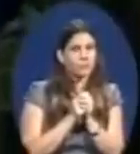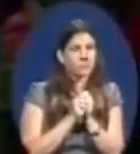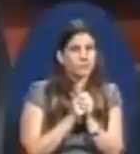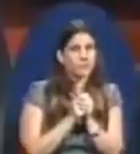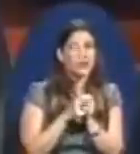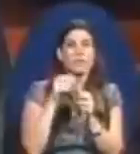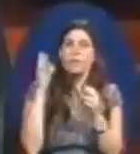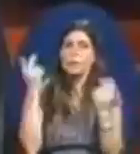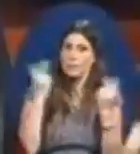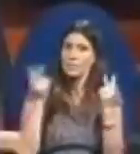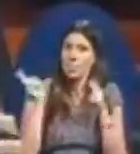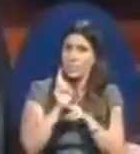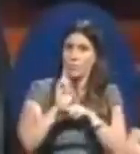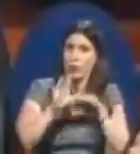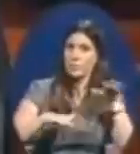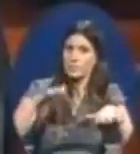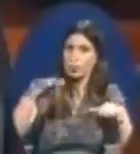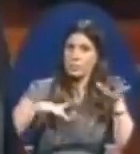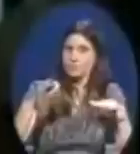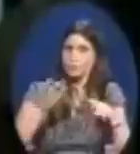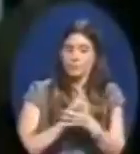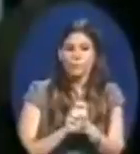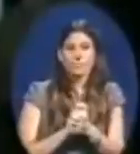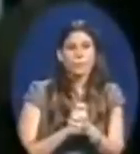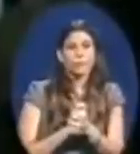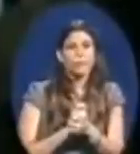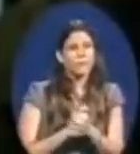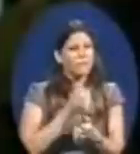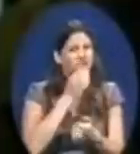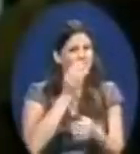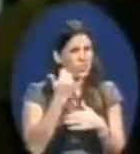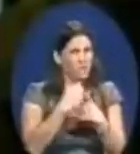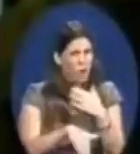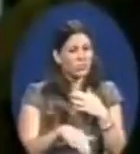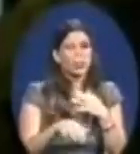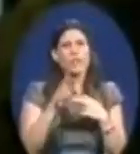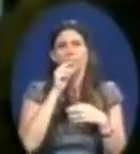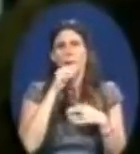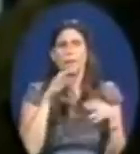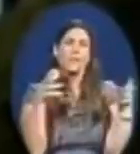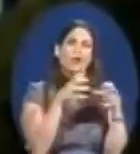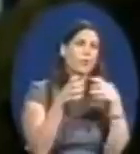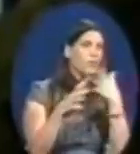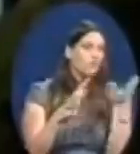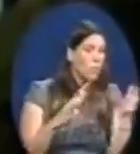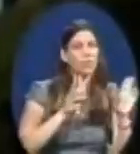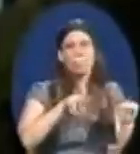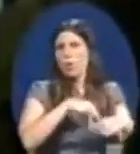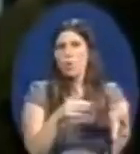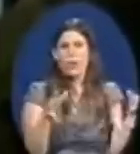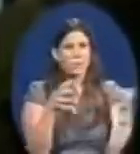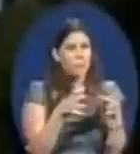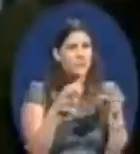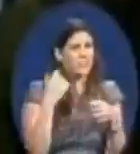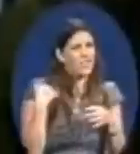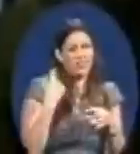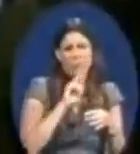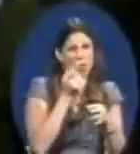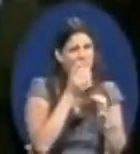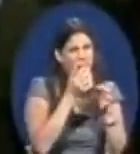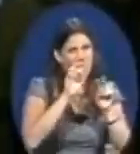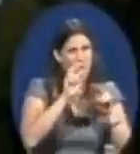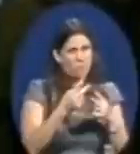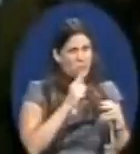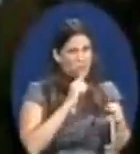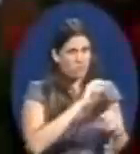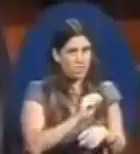בוודאי לשמור על איזון בין כל אלה. חייב של האחרונה. תראי, מדברים על גוש השמאל שלא מסוגל להתאחד, וכלל לא ניכנס עוד פעם לזה.